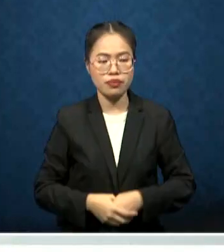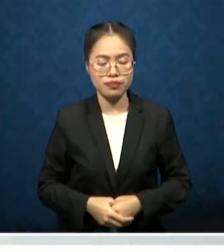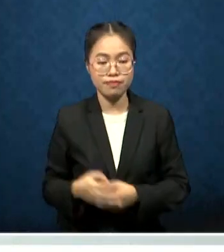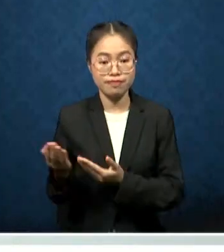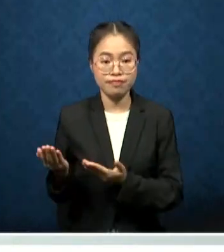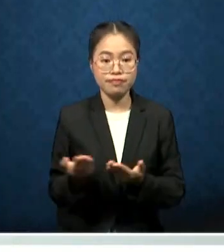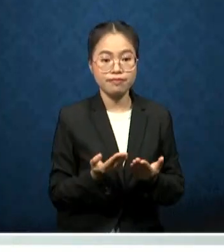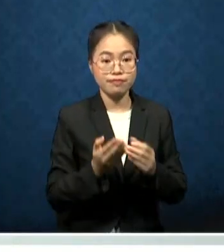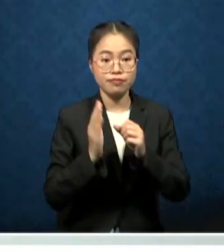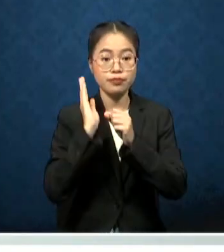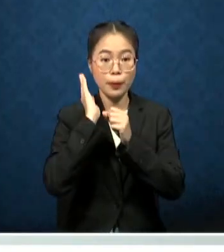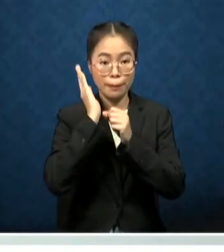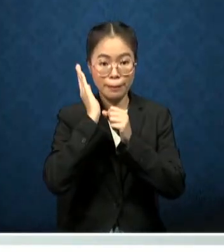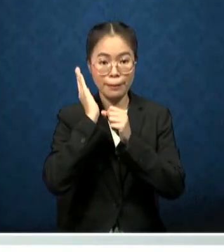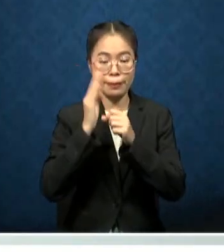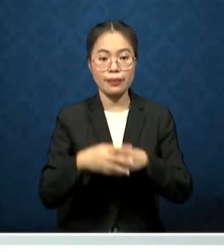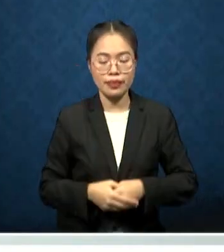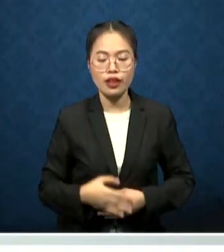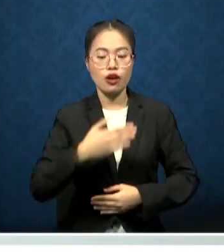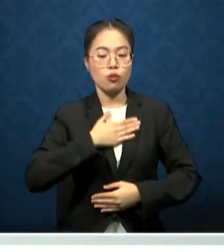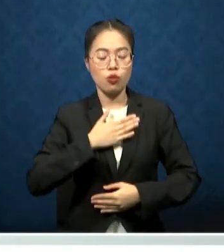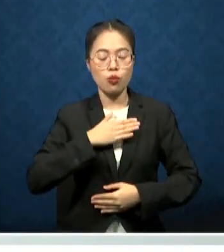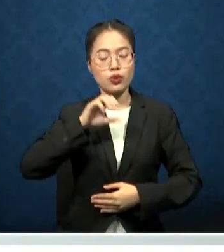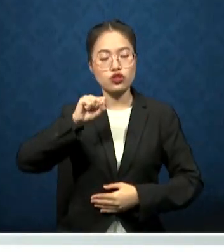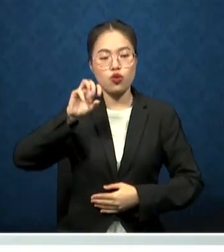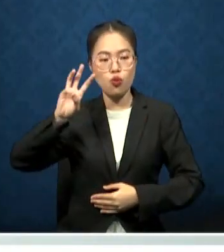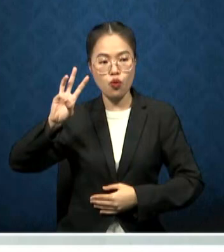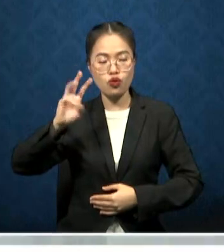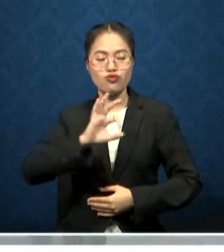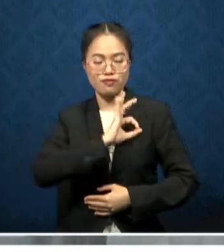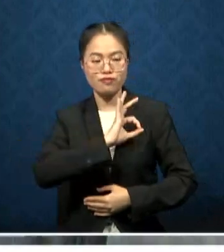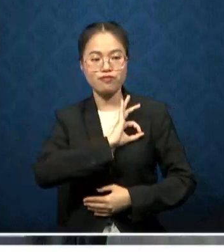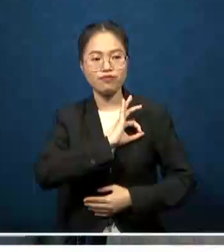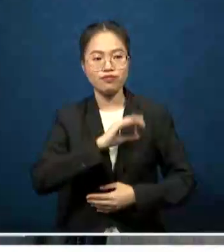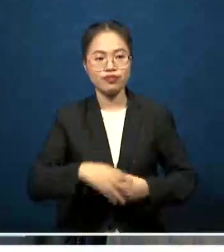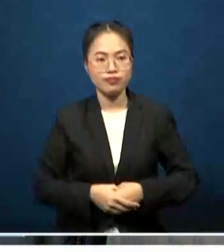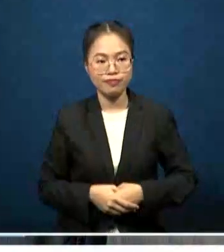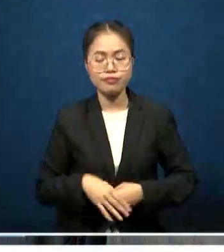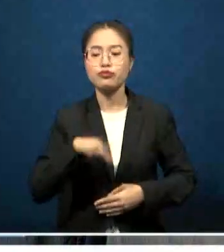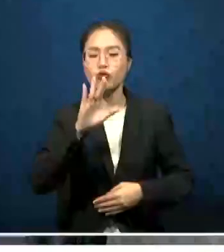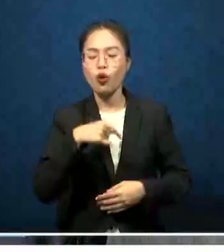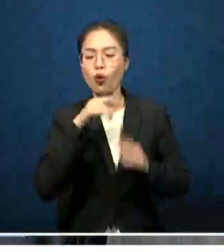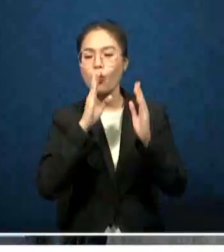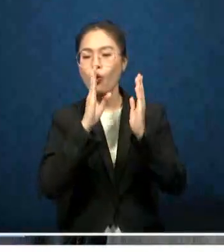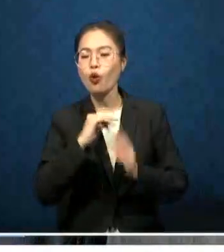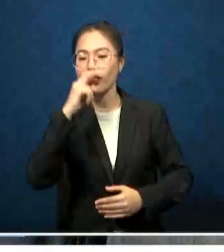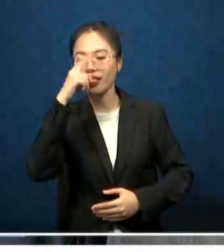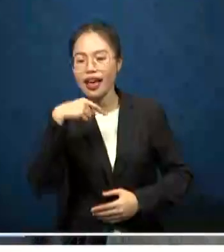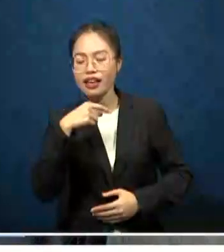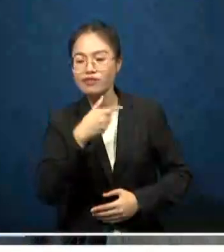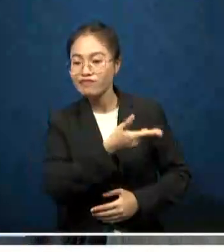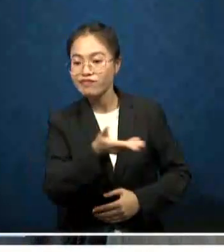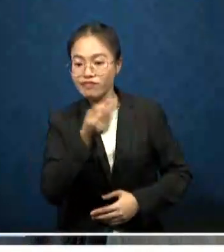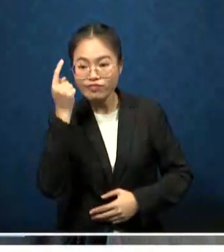ขอบพระคุณท่านประธานครับจงเสริมสุขสมาชิกวุฒิสภาเราคนไทยทราบกันดีอยู่นะครับ